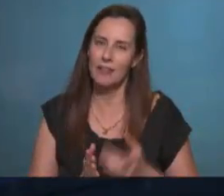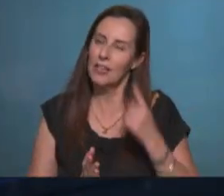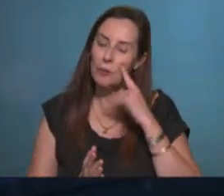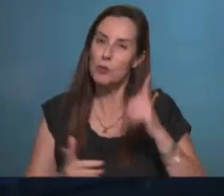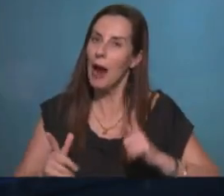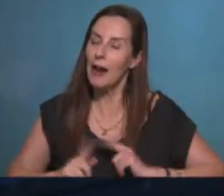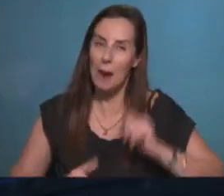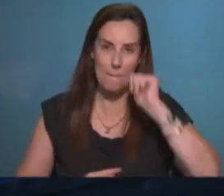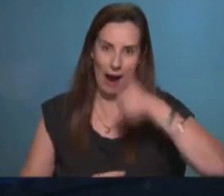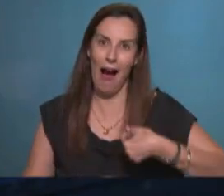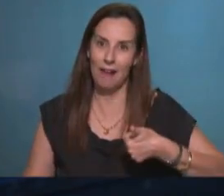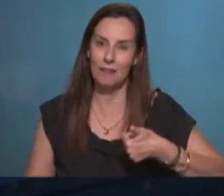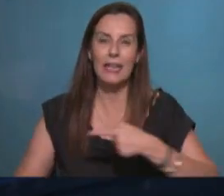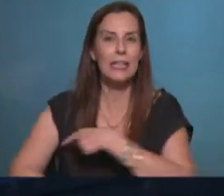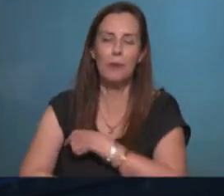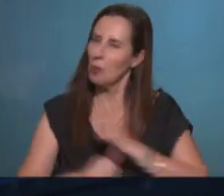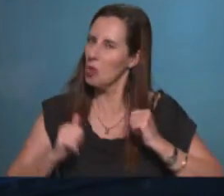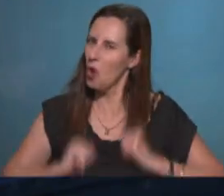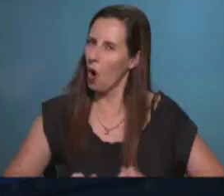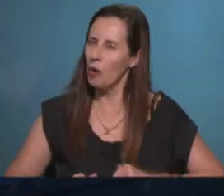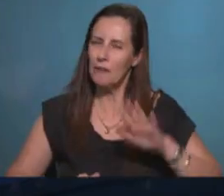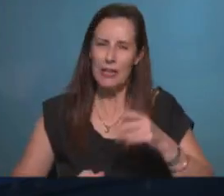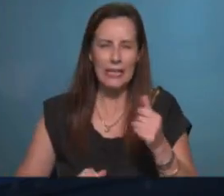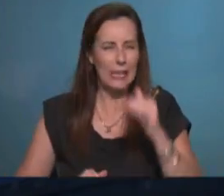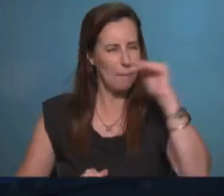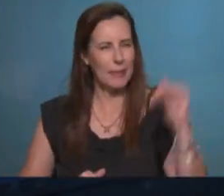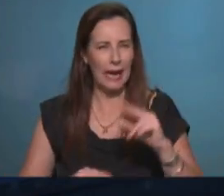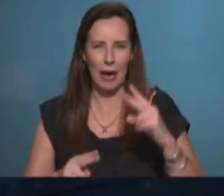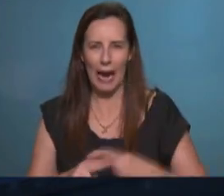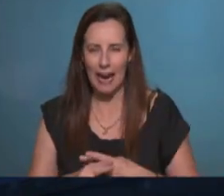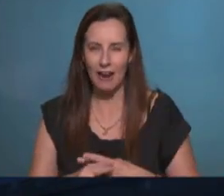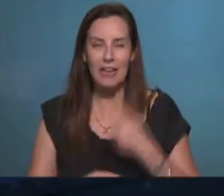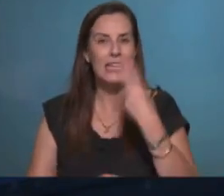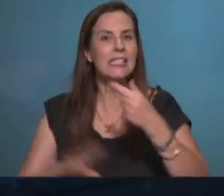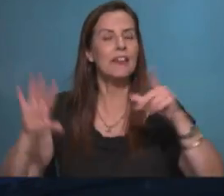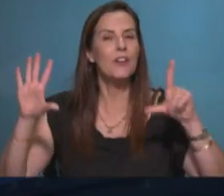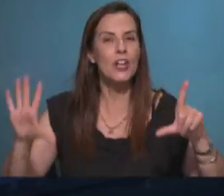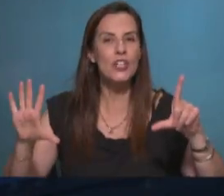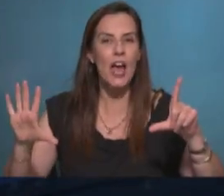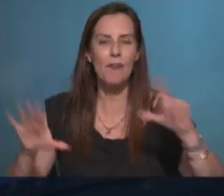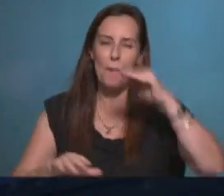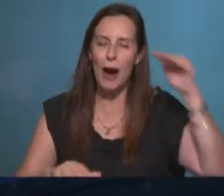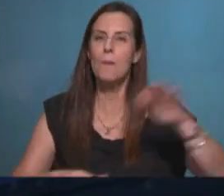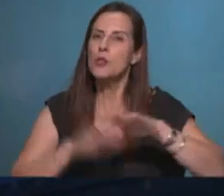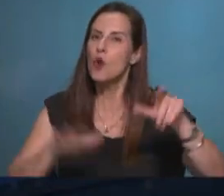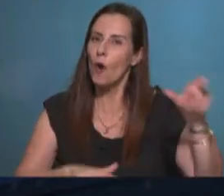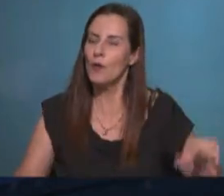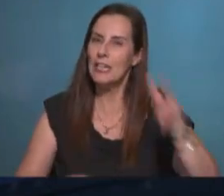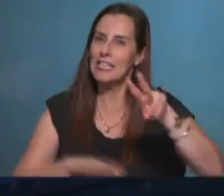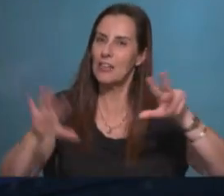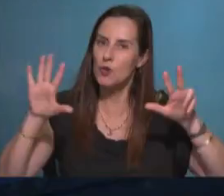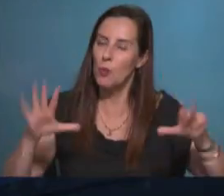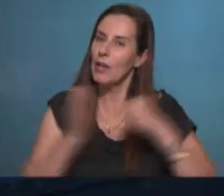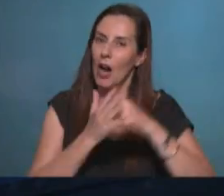לנו למחר, טמפרטורות נוחות בהרים, אפילו קצת מתחת לממוצע, 27 מעלות בהרים לאורך מישור חוף, 28 עד